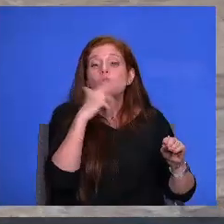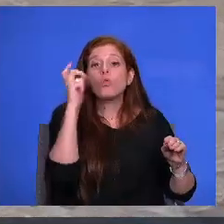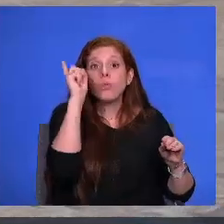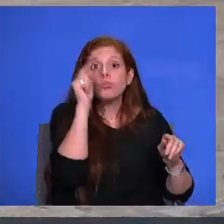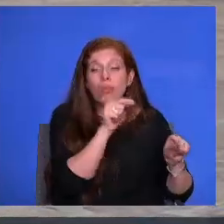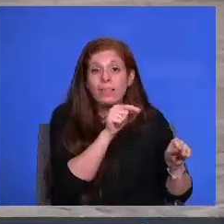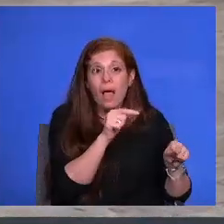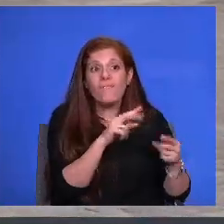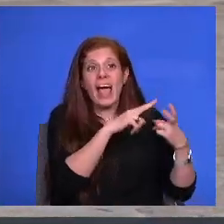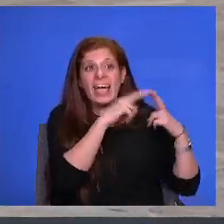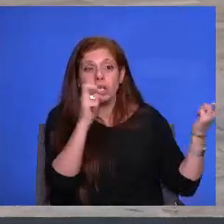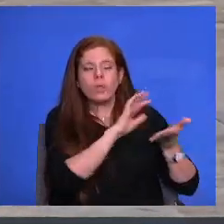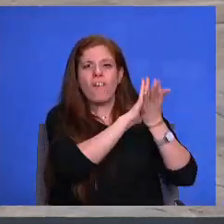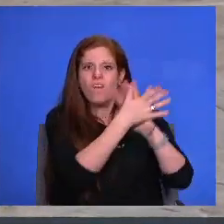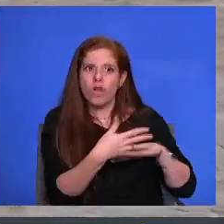חיה.